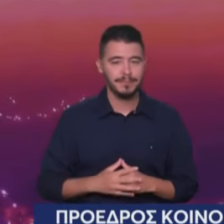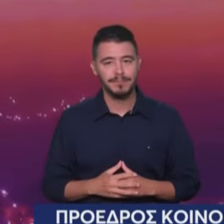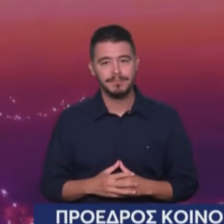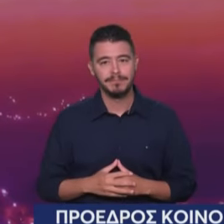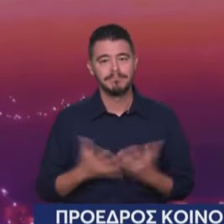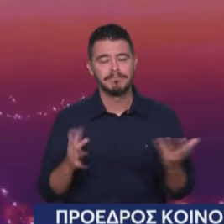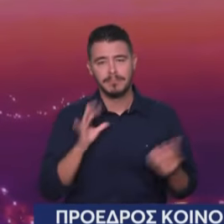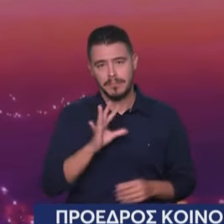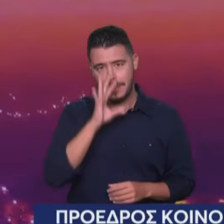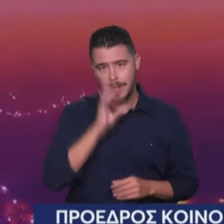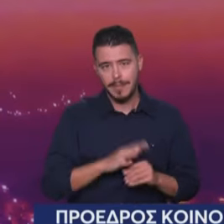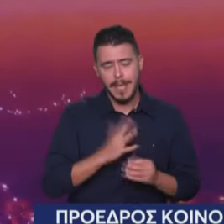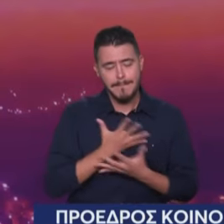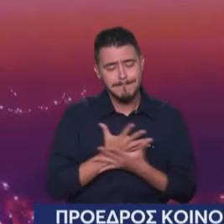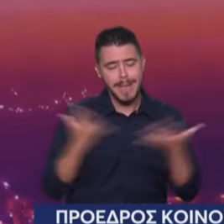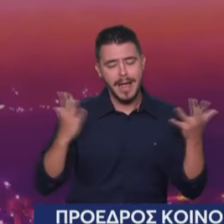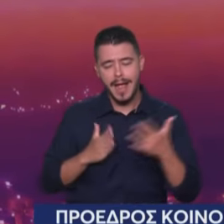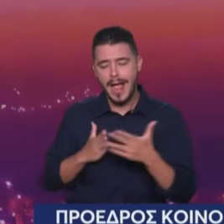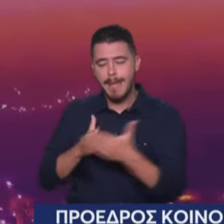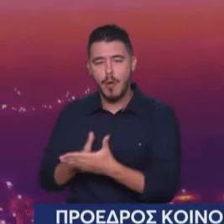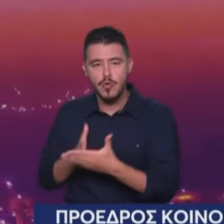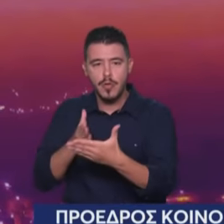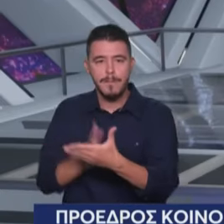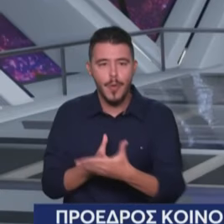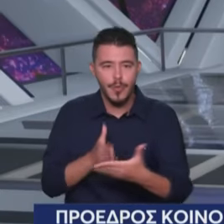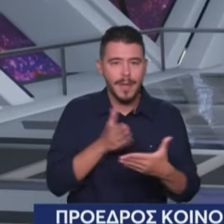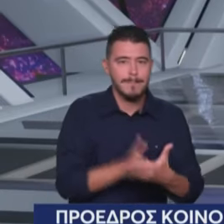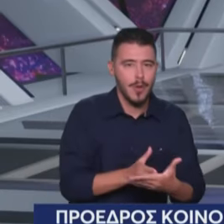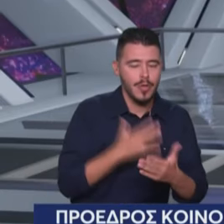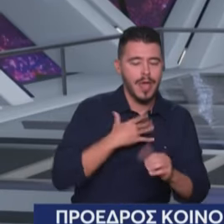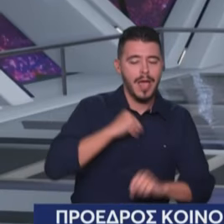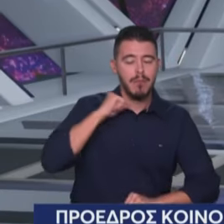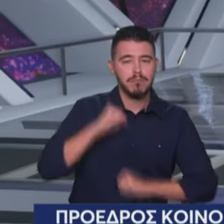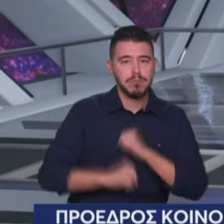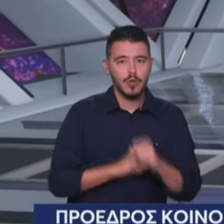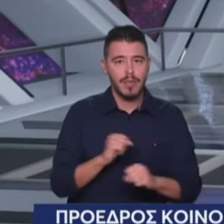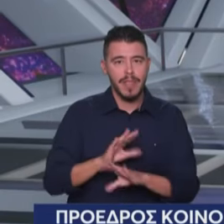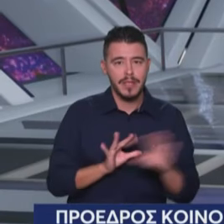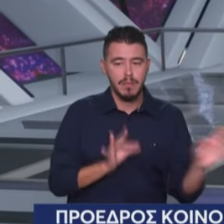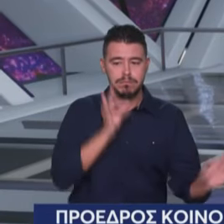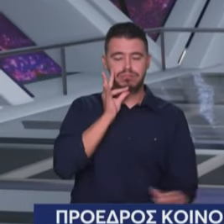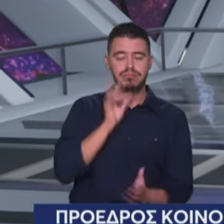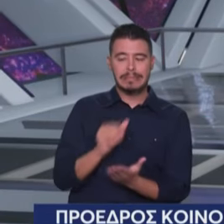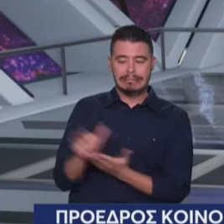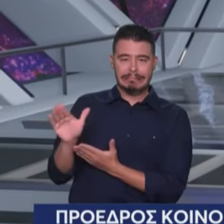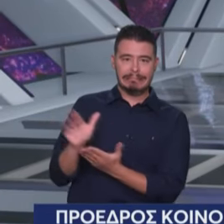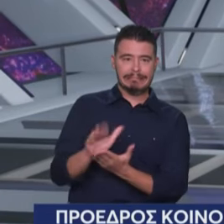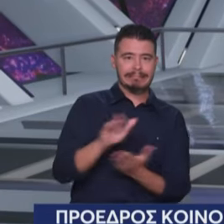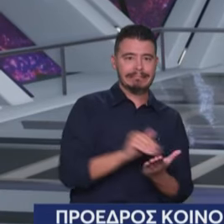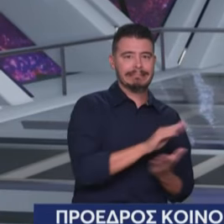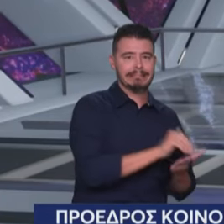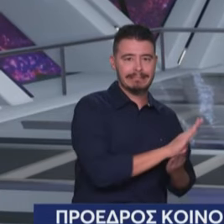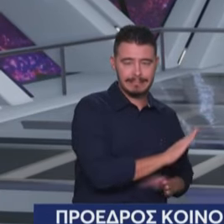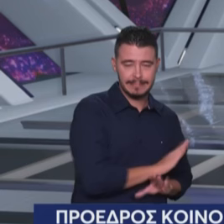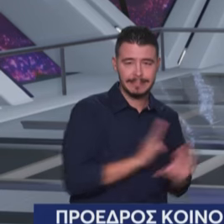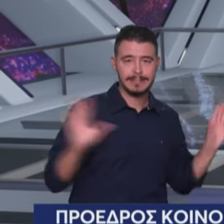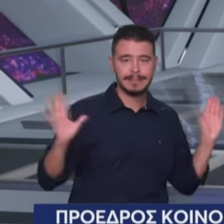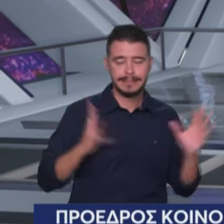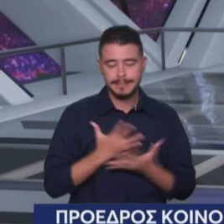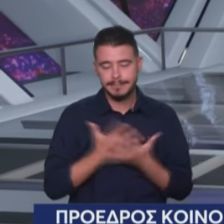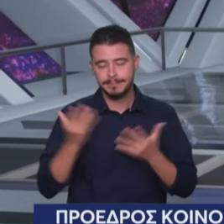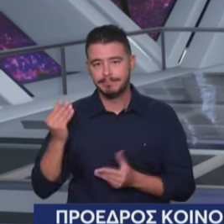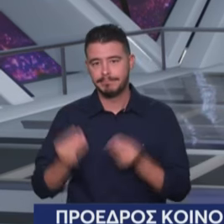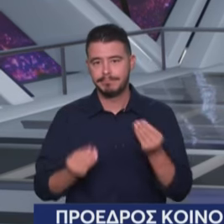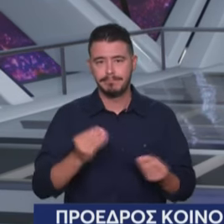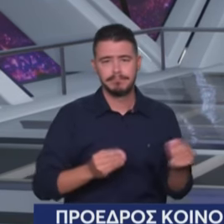ήταν σπαρμένη με ενάρκες, έτσι, όπως είναι λογικό. Προσπαθήσατε να τις αποφύγετε, αλλά είναι τόσο πολλές που πραγματικά... Κοιτάξτε, εγώ δεν έχω φοβηθεί